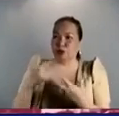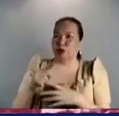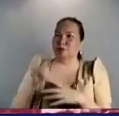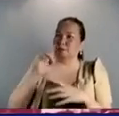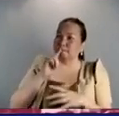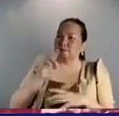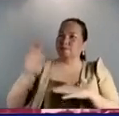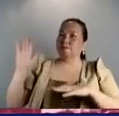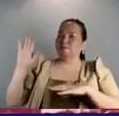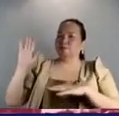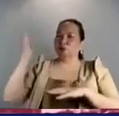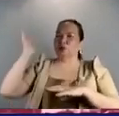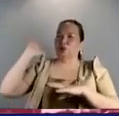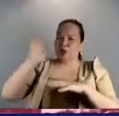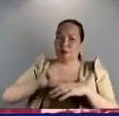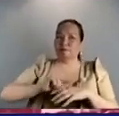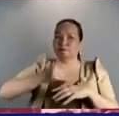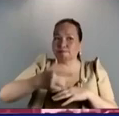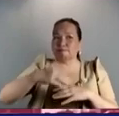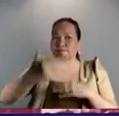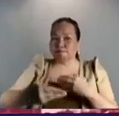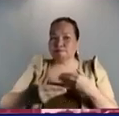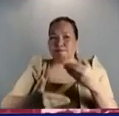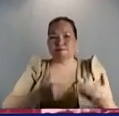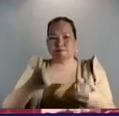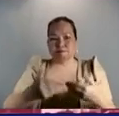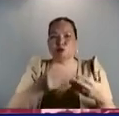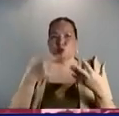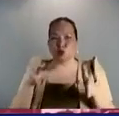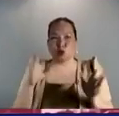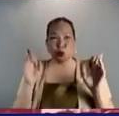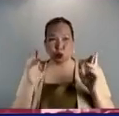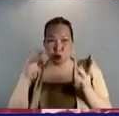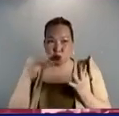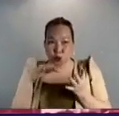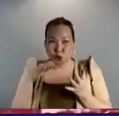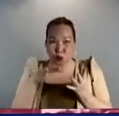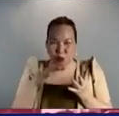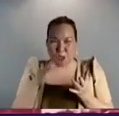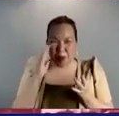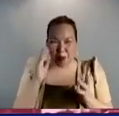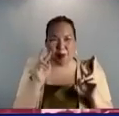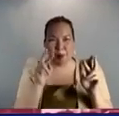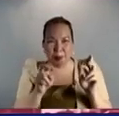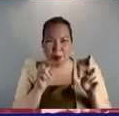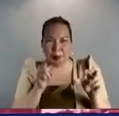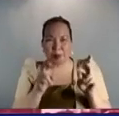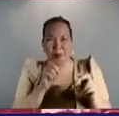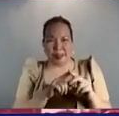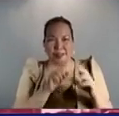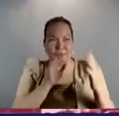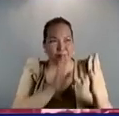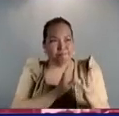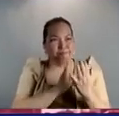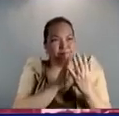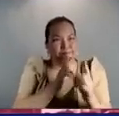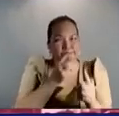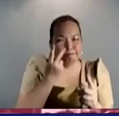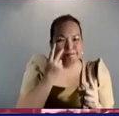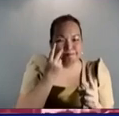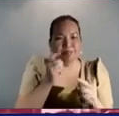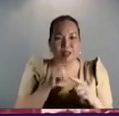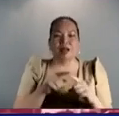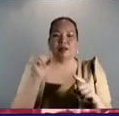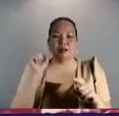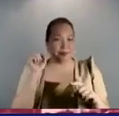mga nasumunod, yun yung mga napag-aralan mo na. No, nasaksihan mo in person. Tama po yan at medyo nagka-interest